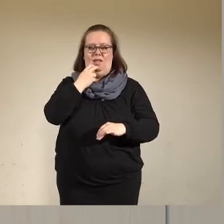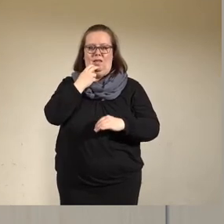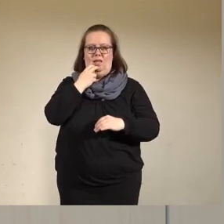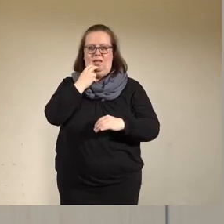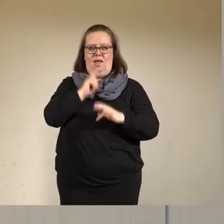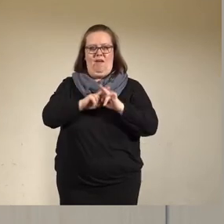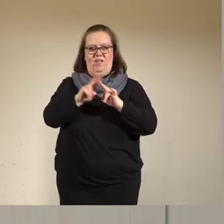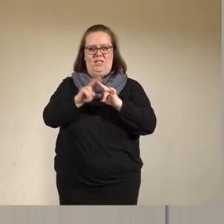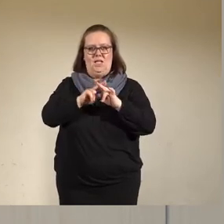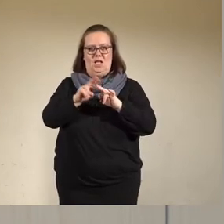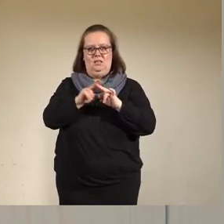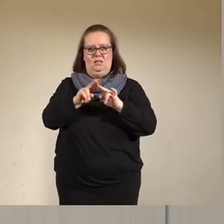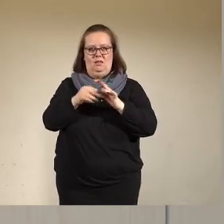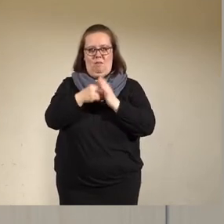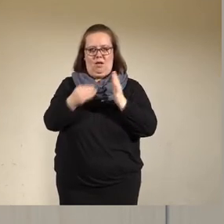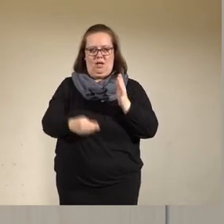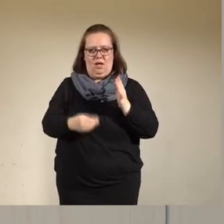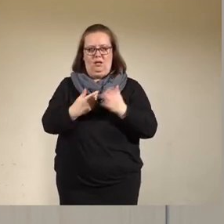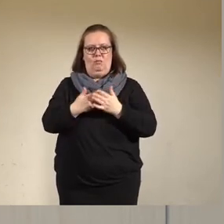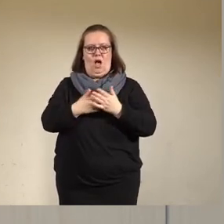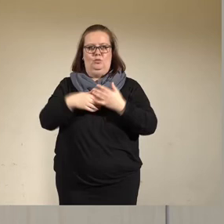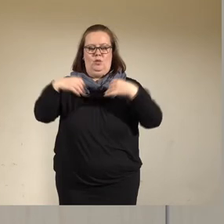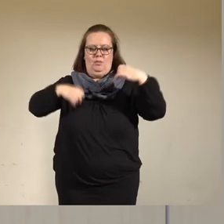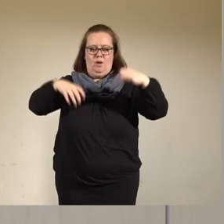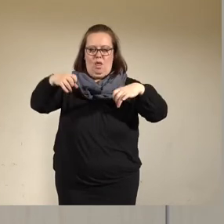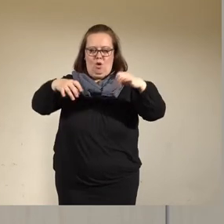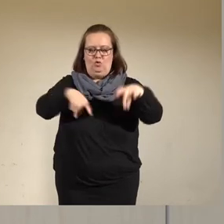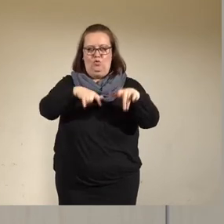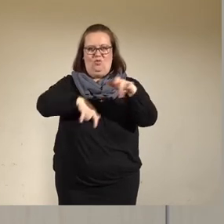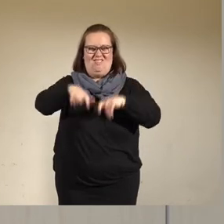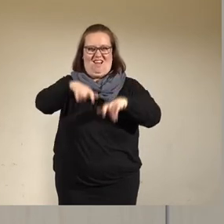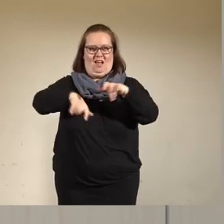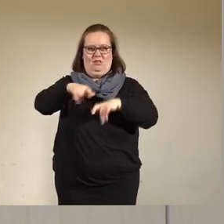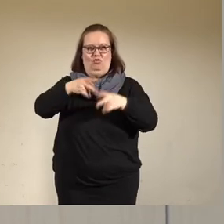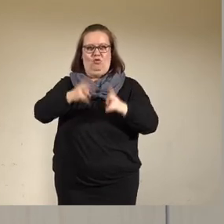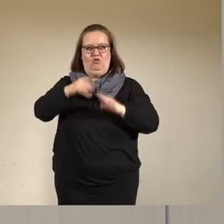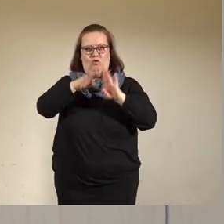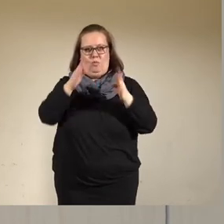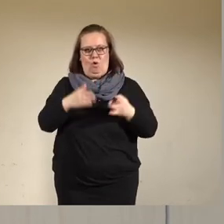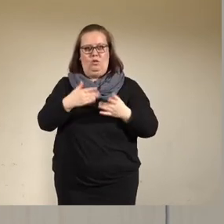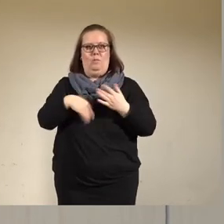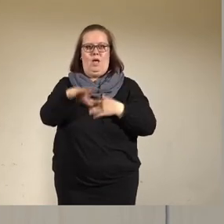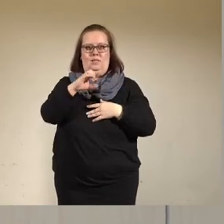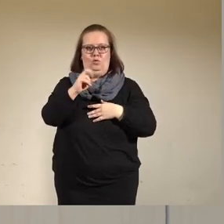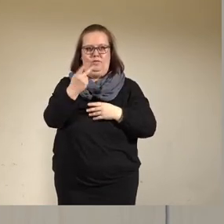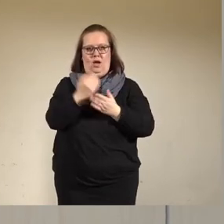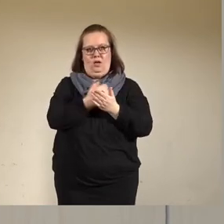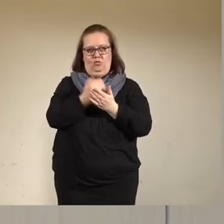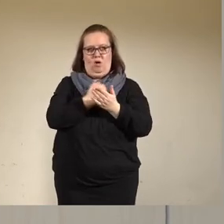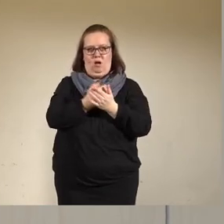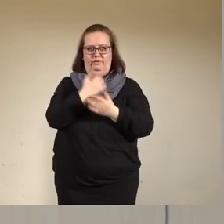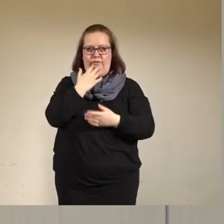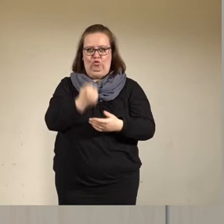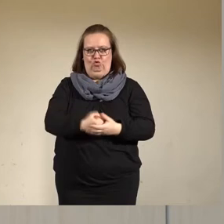Energieeffizienzpaket geschaffen, mit dem Beleuchtungen und Heizungsanlagen in städtischen Gebäuden CO2-sparend optimiert